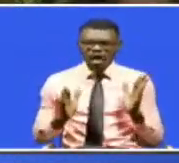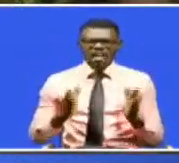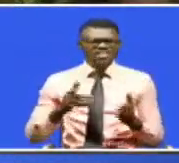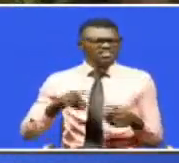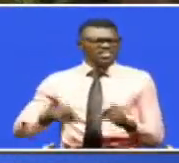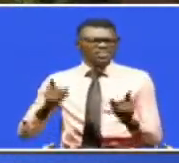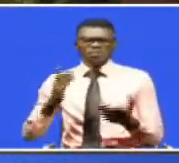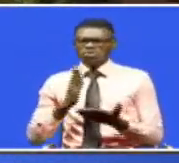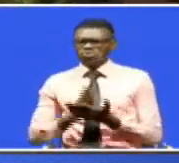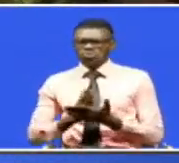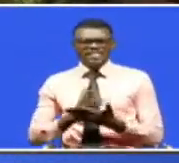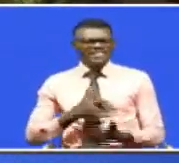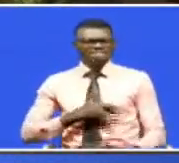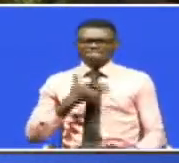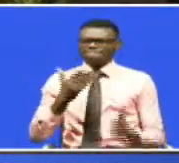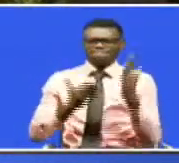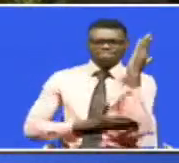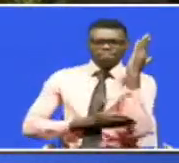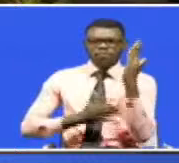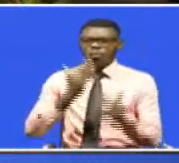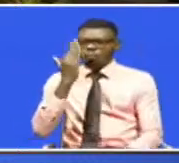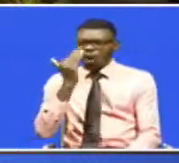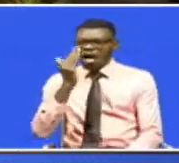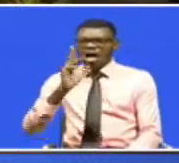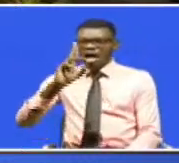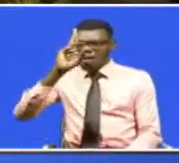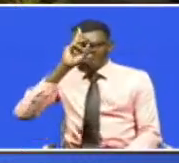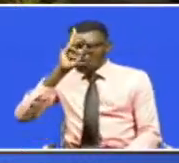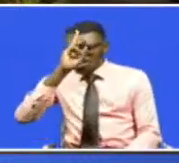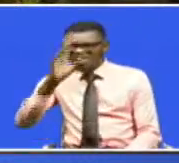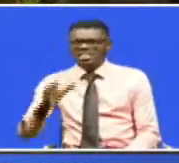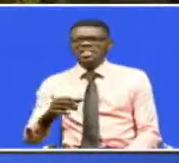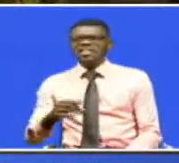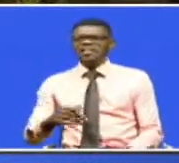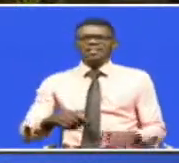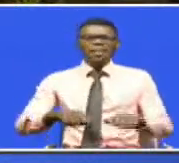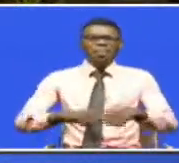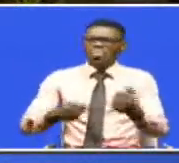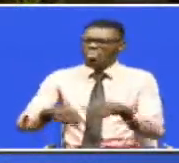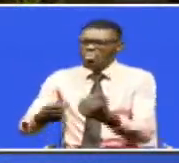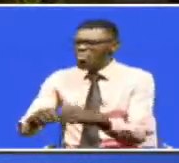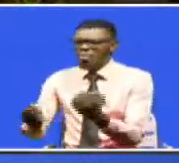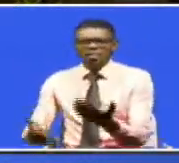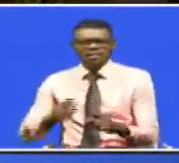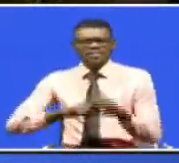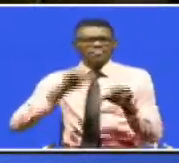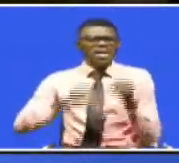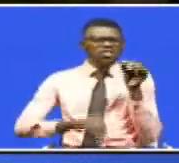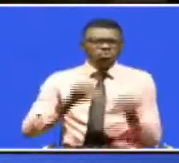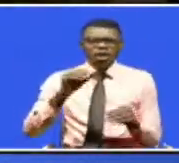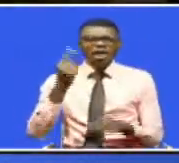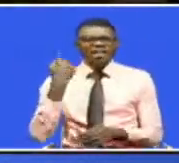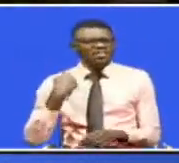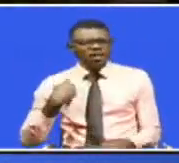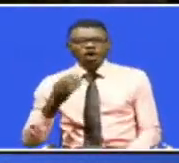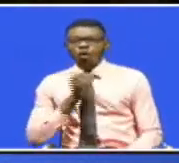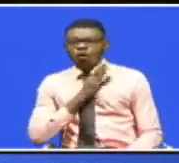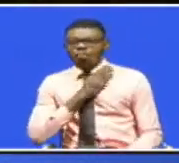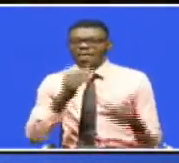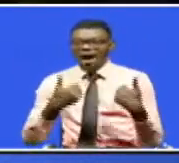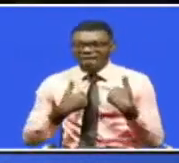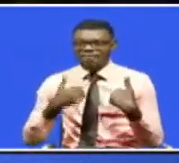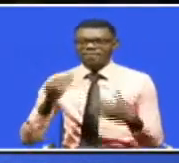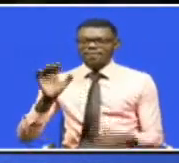kusikitishwa na jinsi idara ya polisi imeweza kuhusika katika chaguzi hizi ndogo. Kumbuka jana kulikuwa na tetesi kule eneo bunge